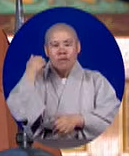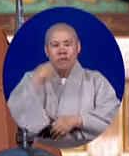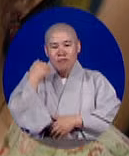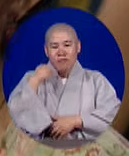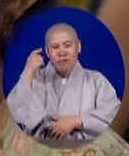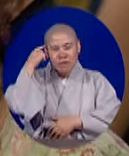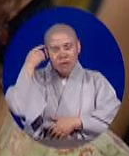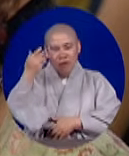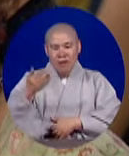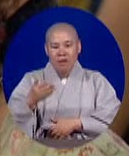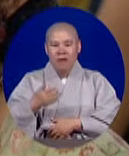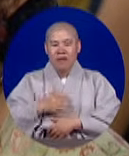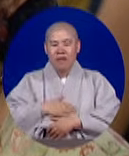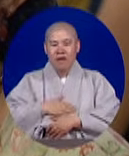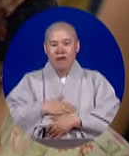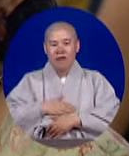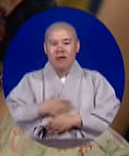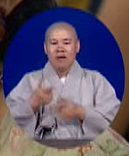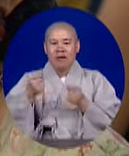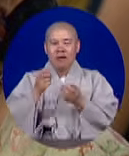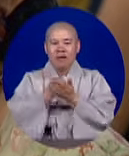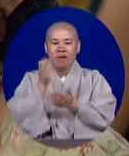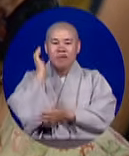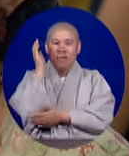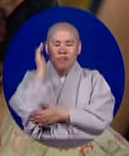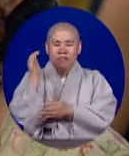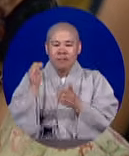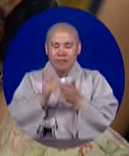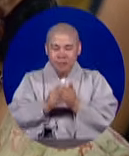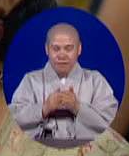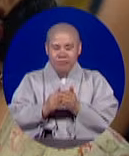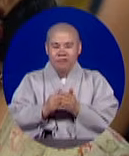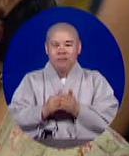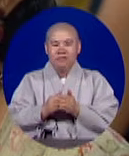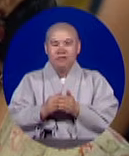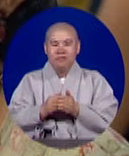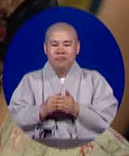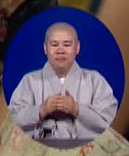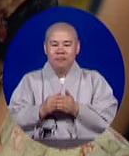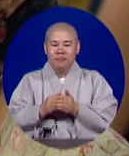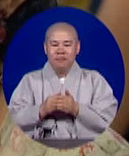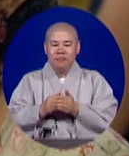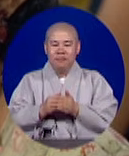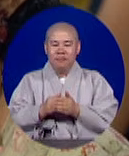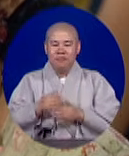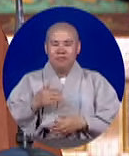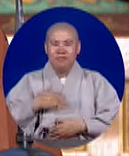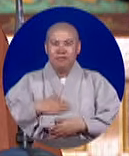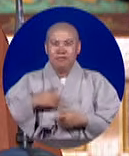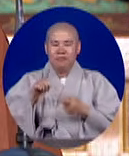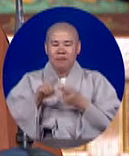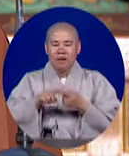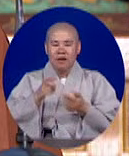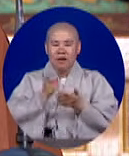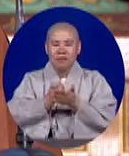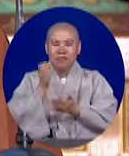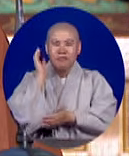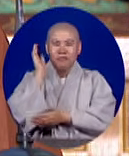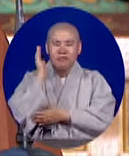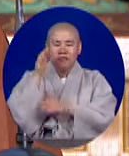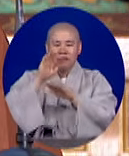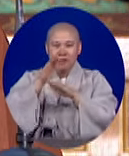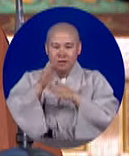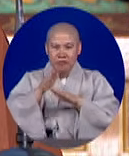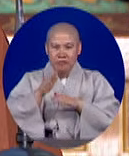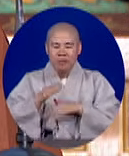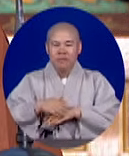내가 그렇게 법문했다. 이게 이제 그 나에 대한 법문이에요.